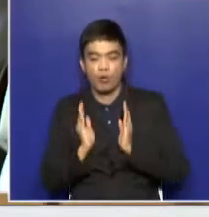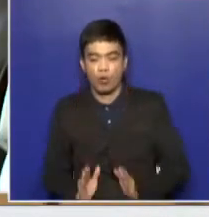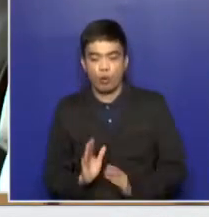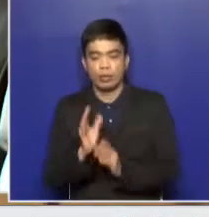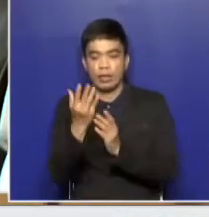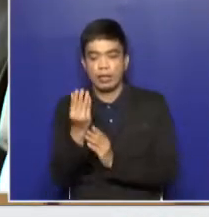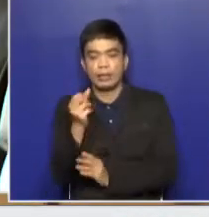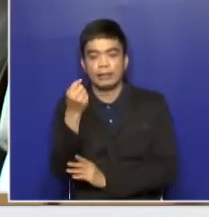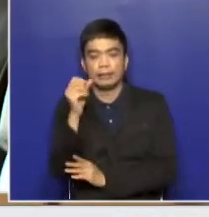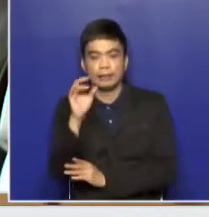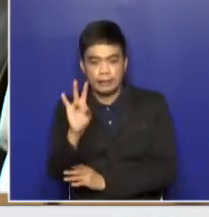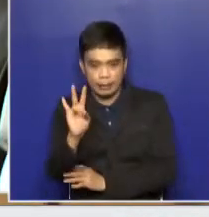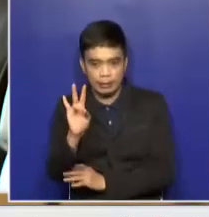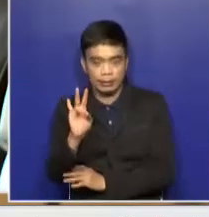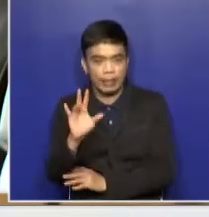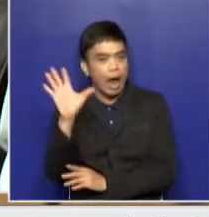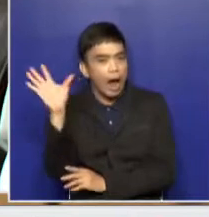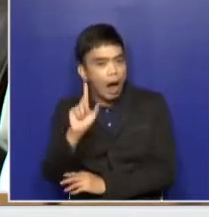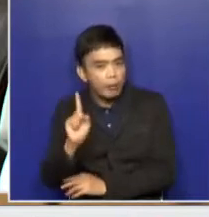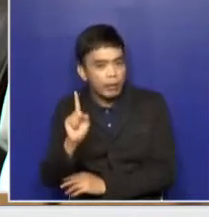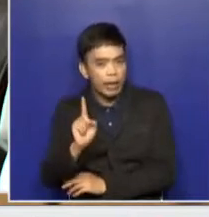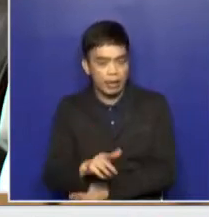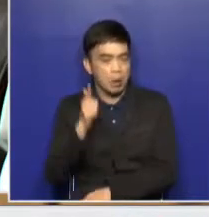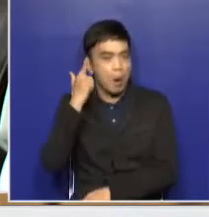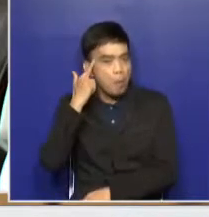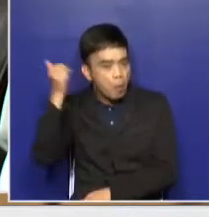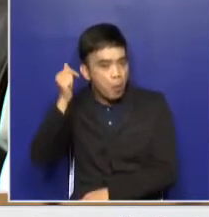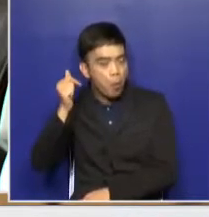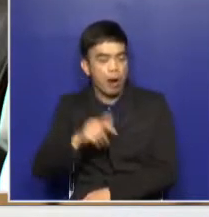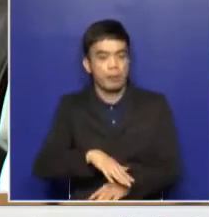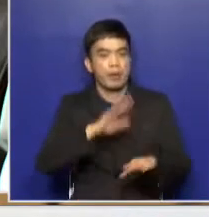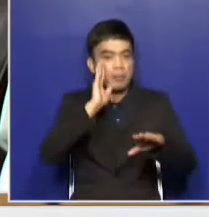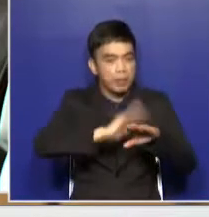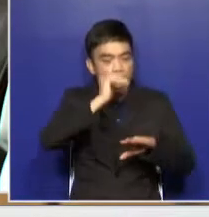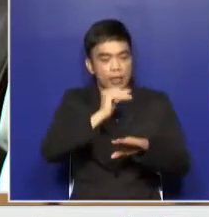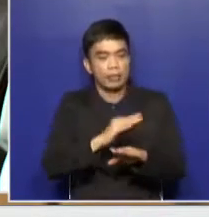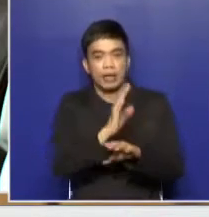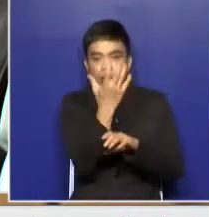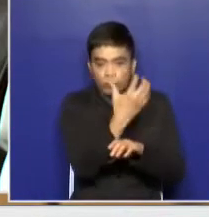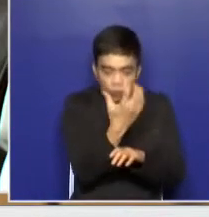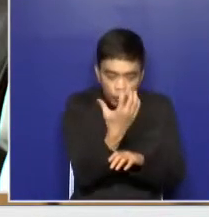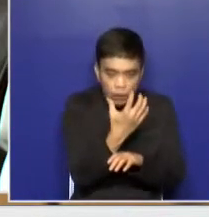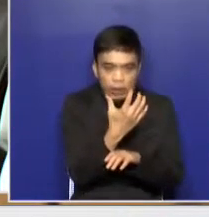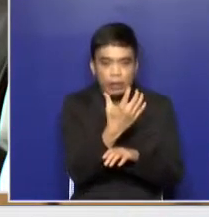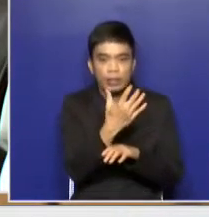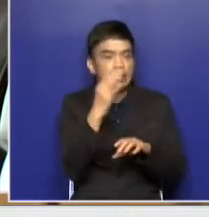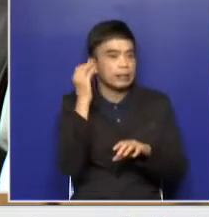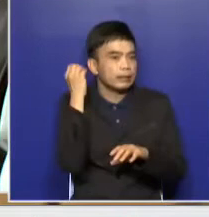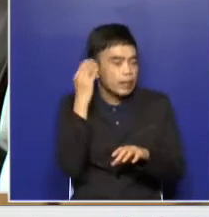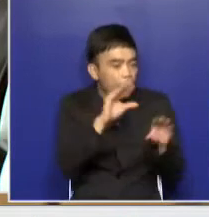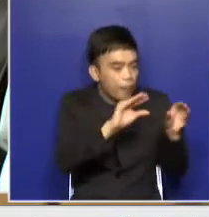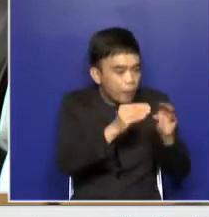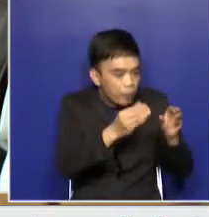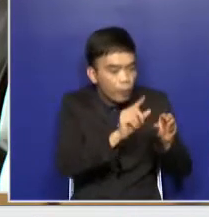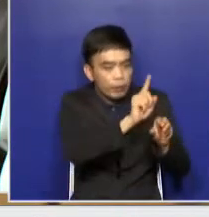ากผู้ที่มีความรู้ความเชี่ยวชาญทางด้านกิจการกระจายเสียง1ท่านกิจการโทรทัศน์1ท่านแล้วก็โทรคมน